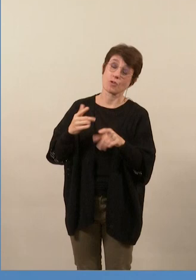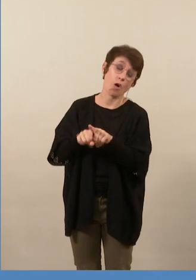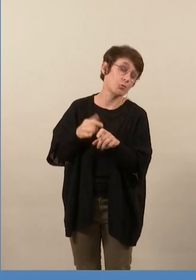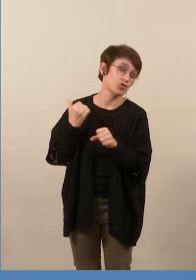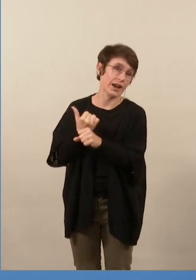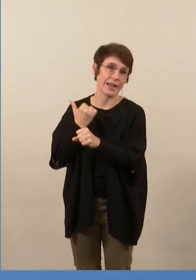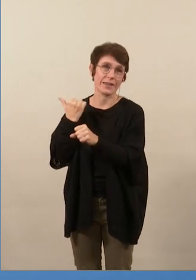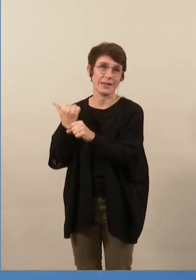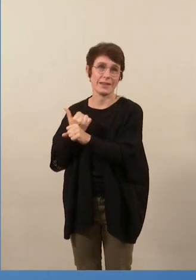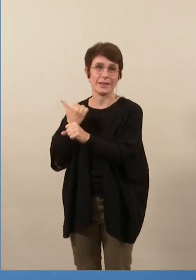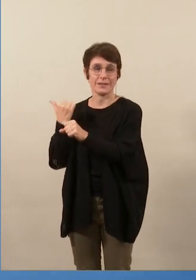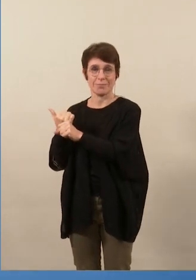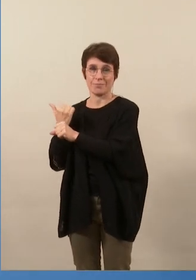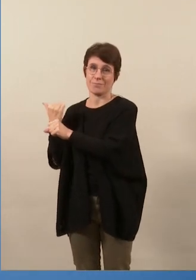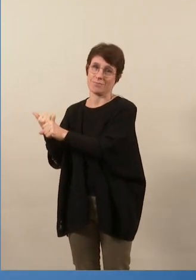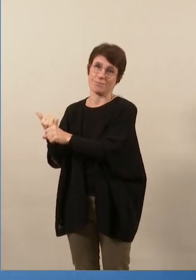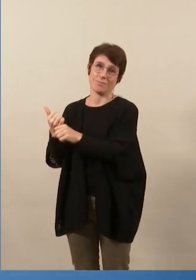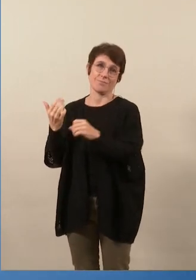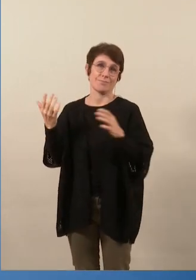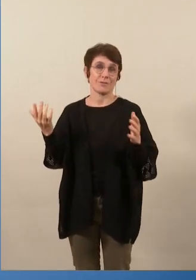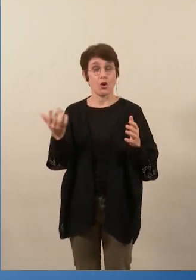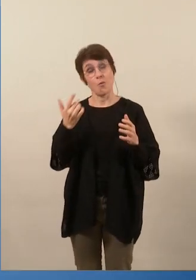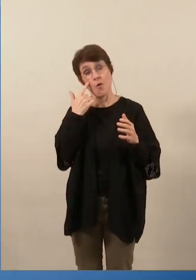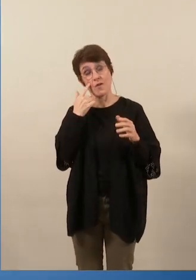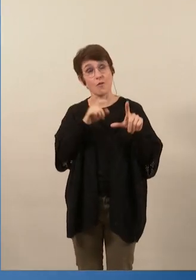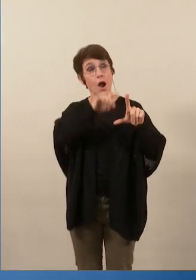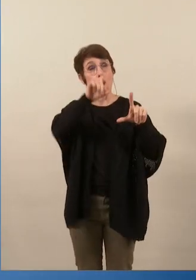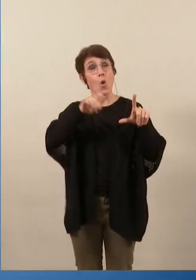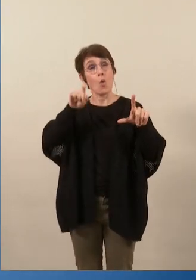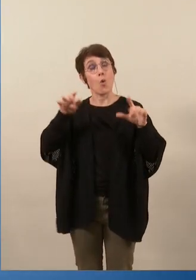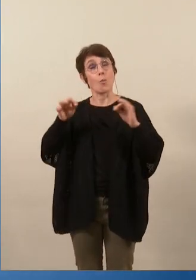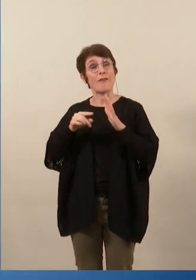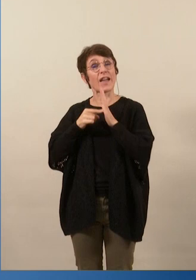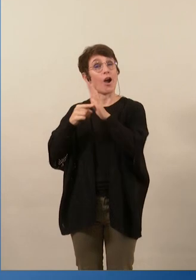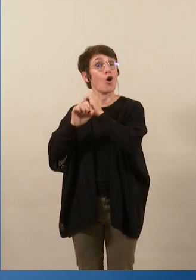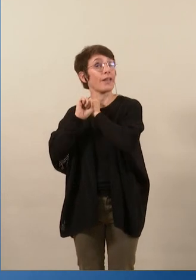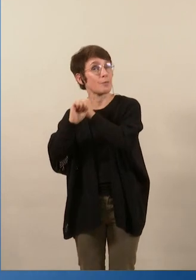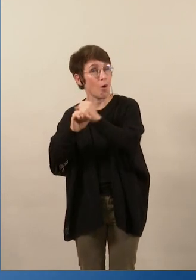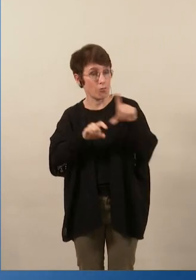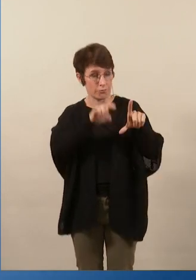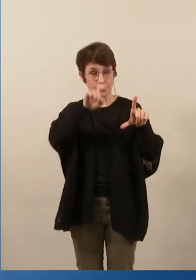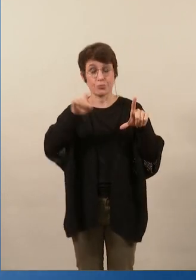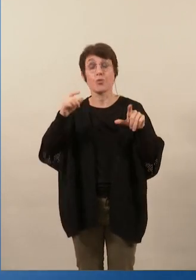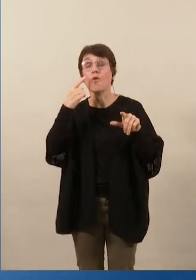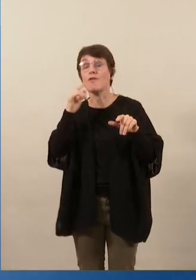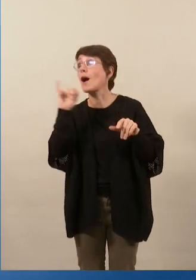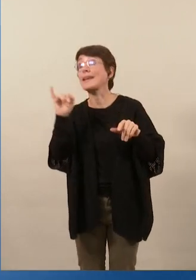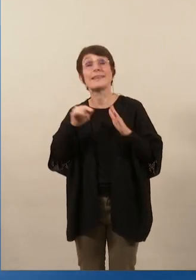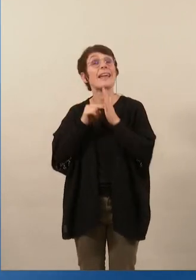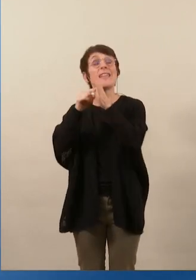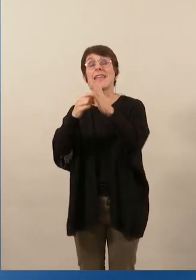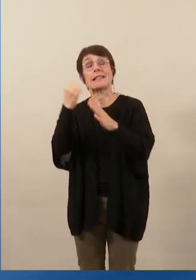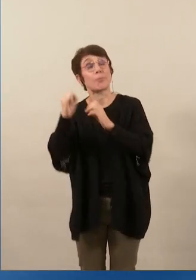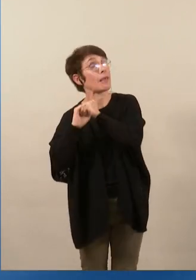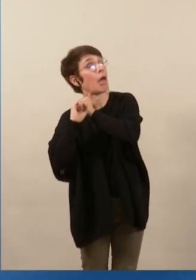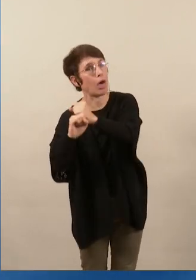année il y aura la courbe de l'endettement et donc chacun pourra mesurer qui a endetté Grenoble y a-t-il